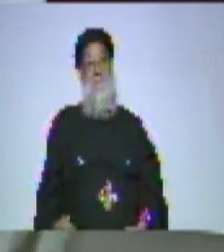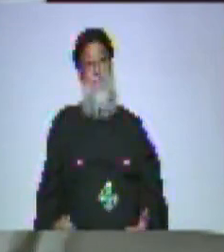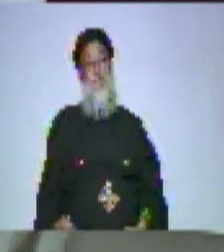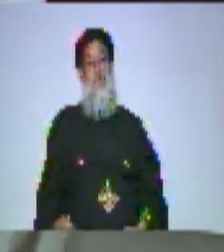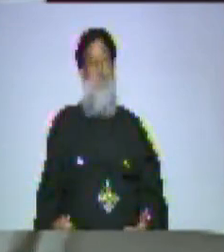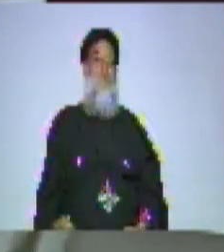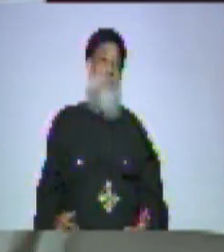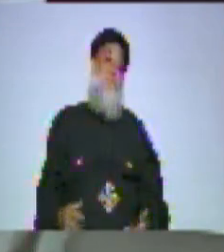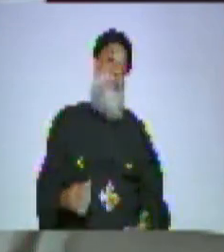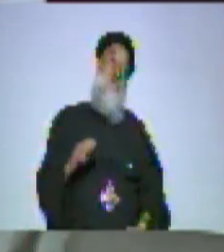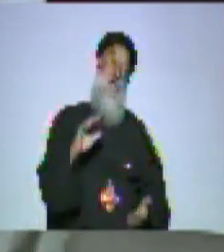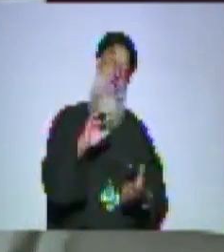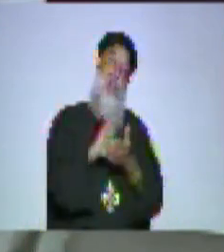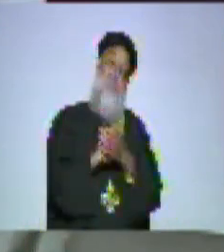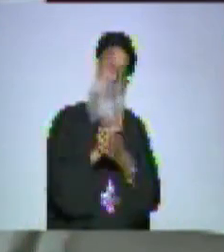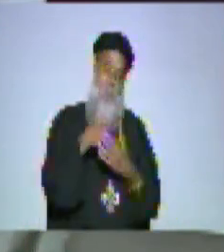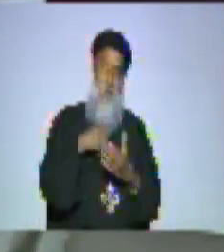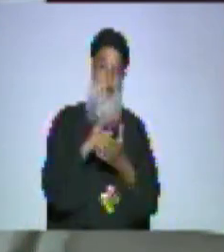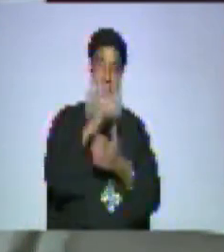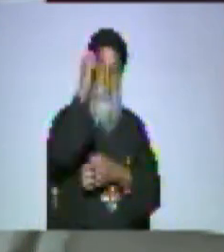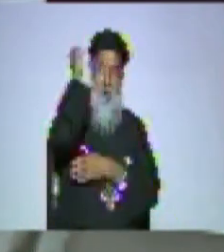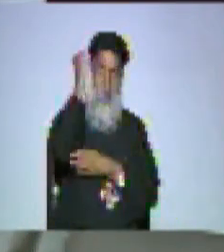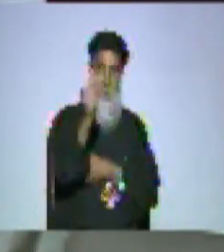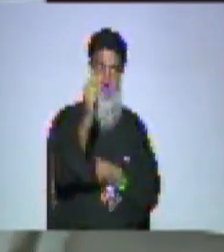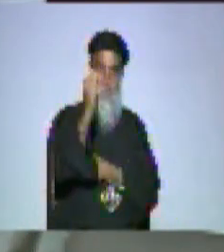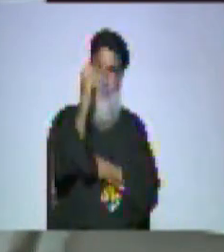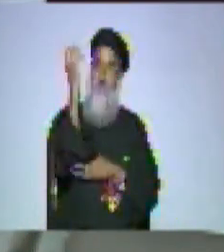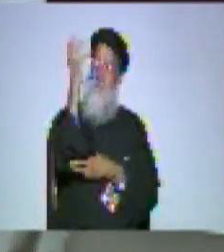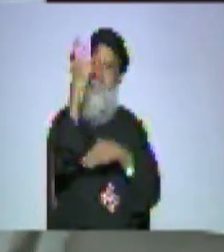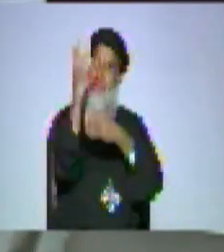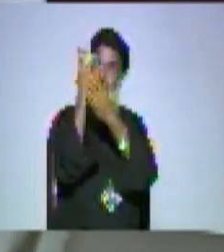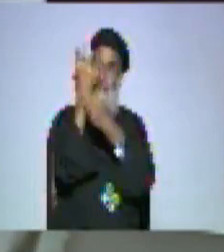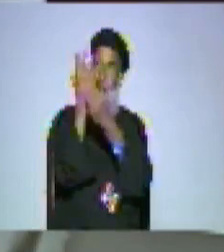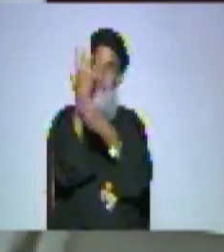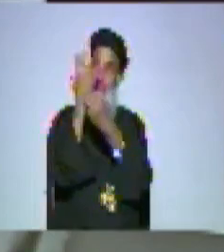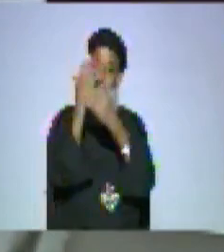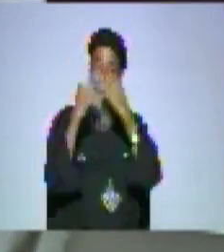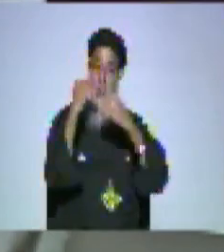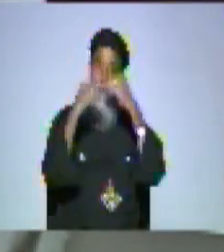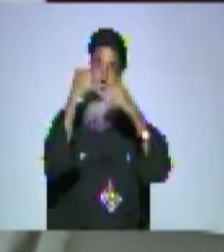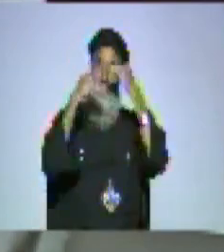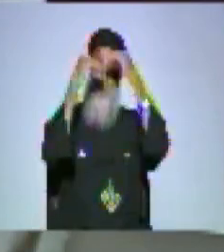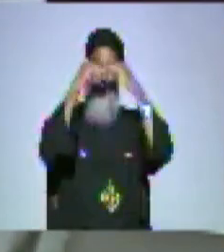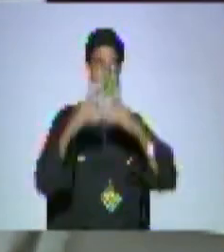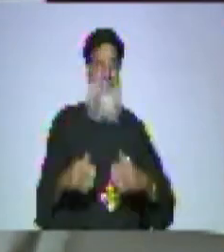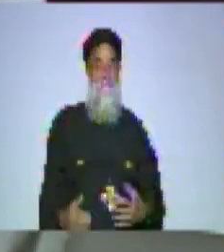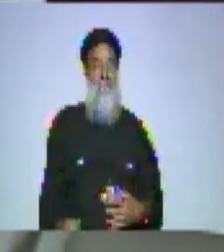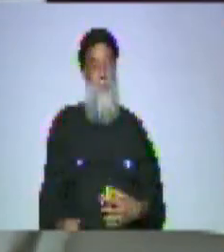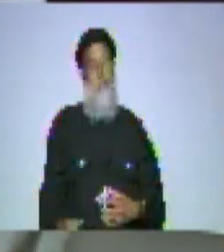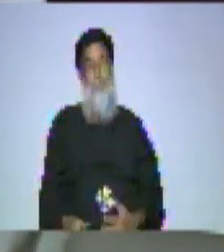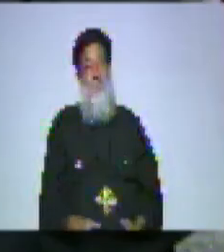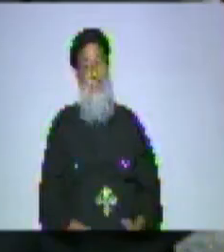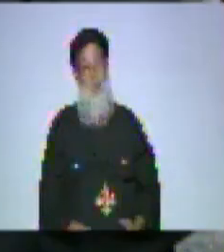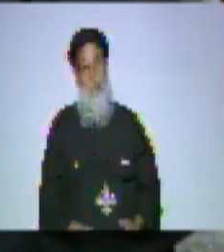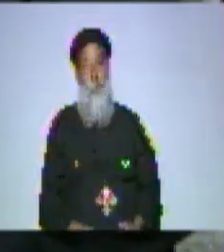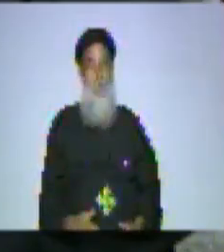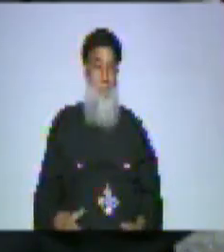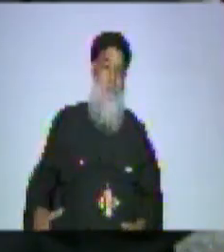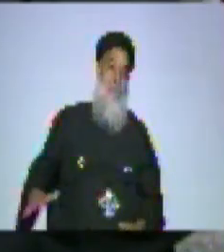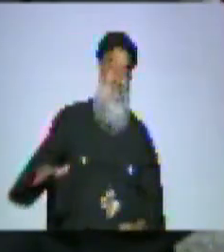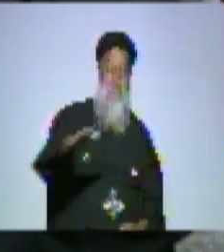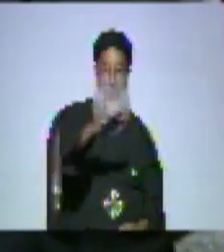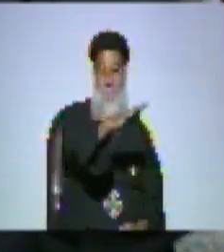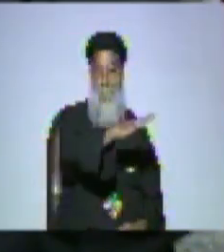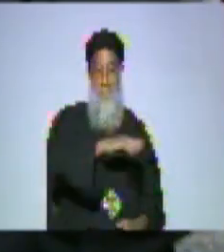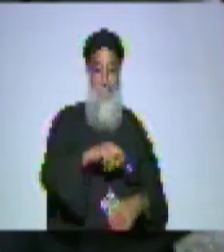يفرح صاحب الارض بالثمار اللي طلعت على وجه الارض بشبه الارض بانسان لو